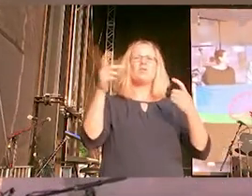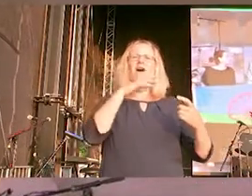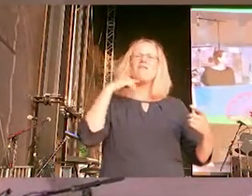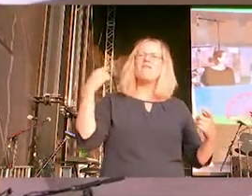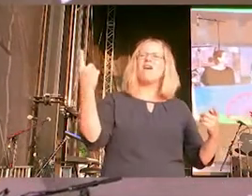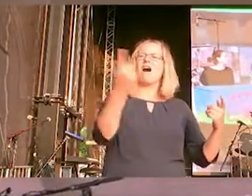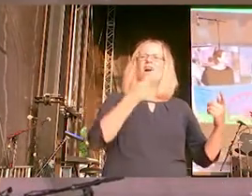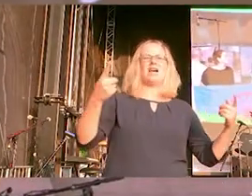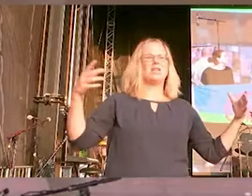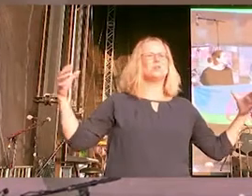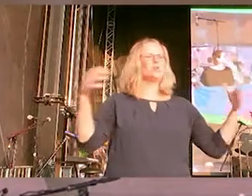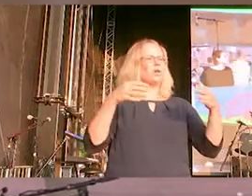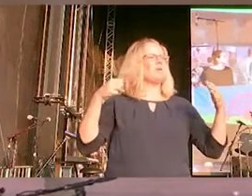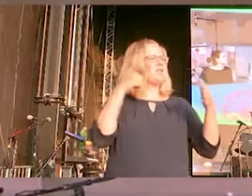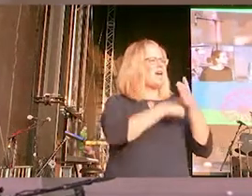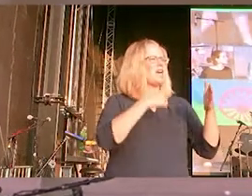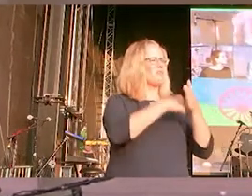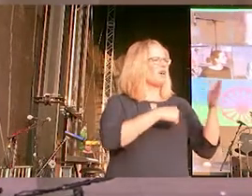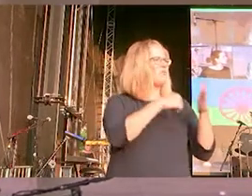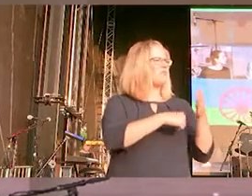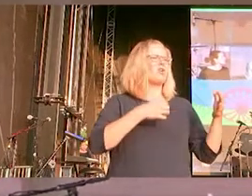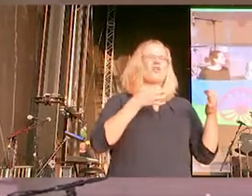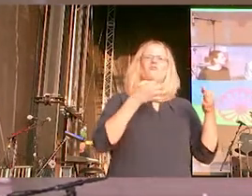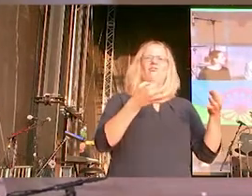gemeinsam dafür kämpfen können, dass wir alle